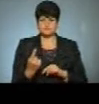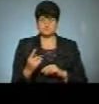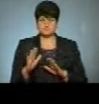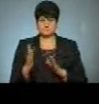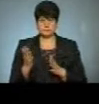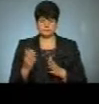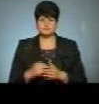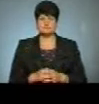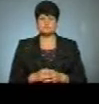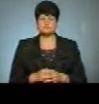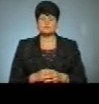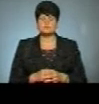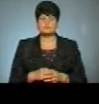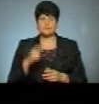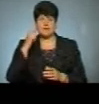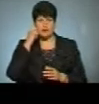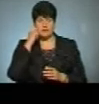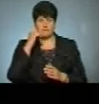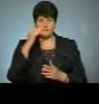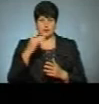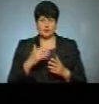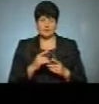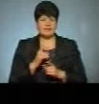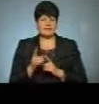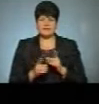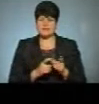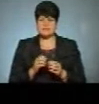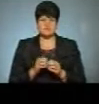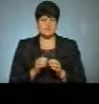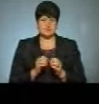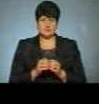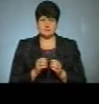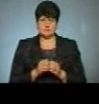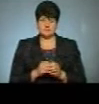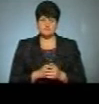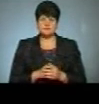випадок. Вікова структура практично не змінилася.